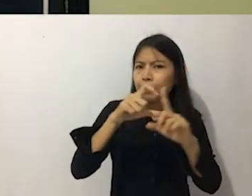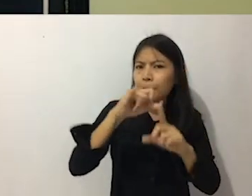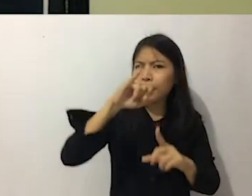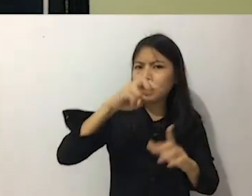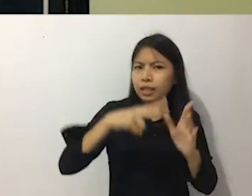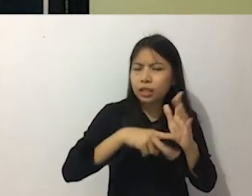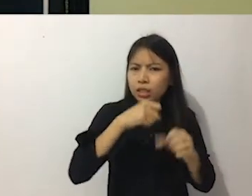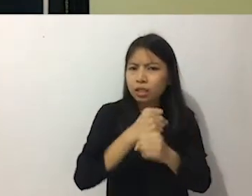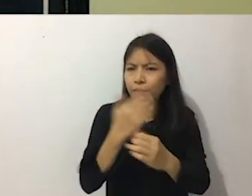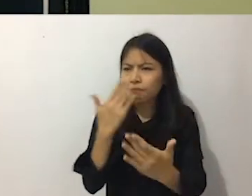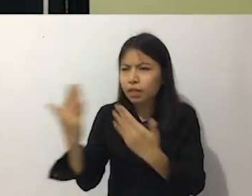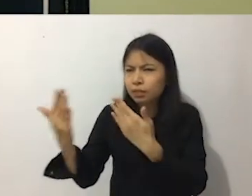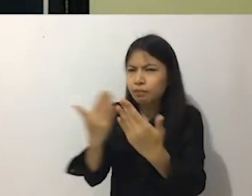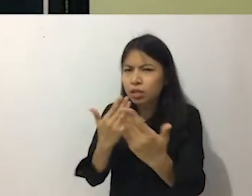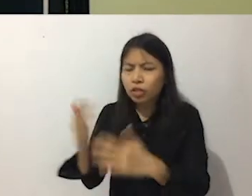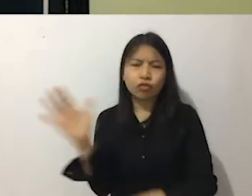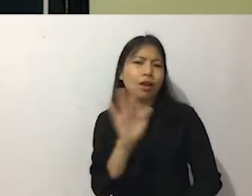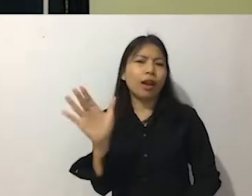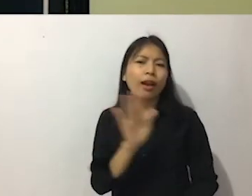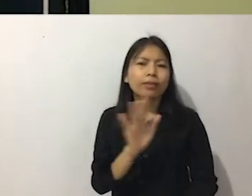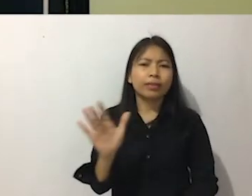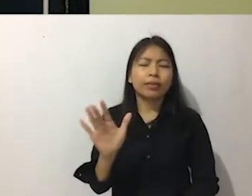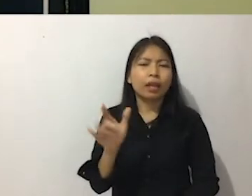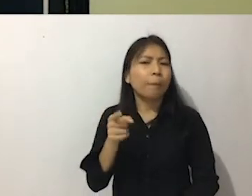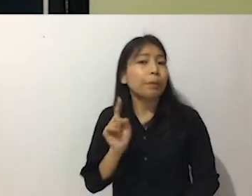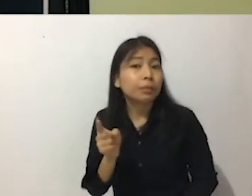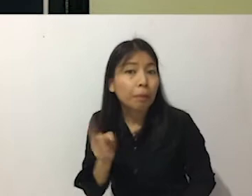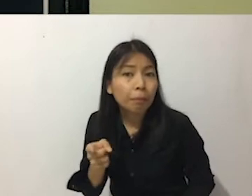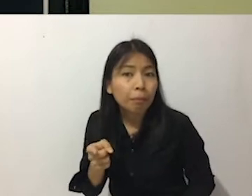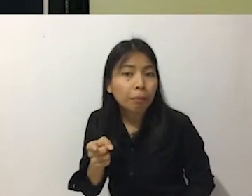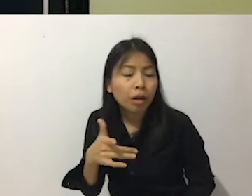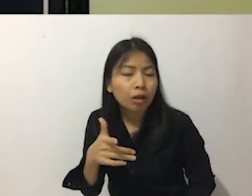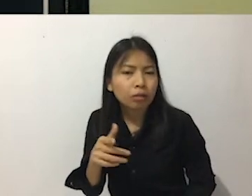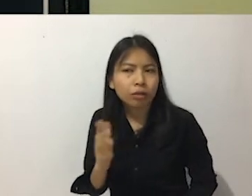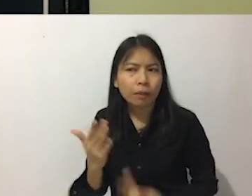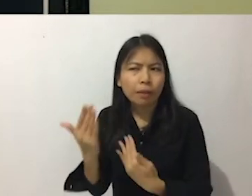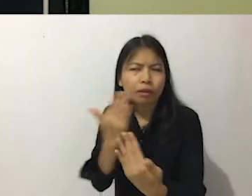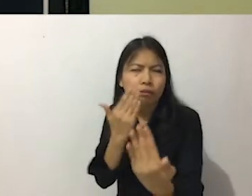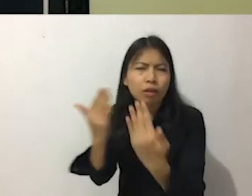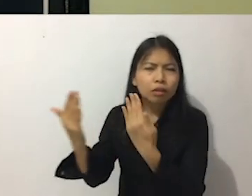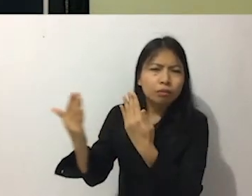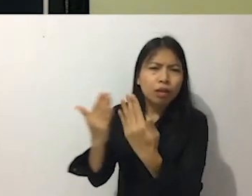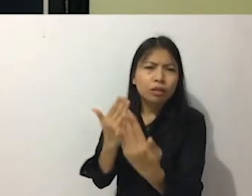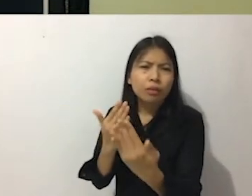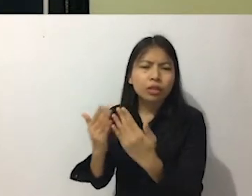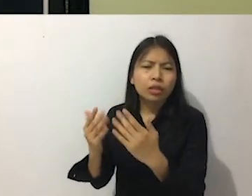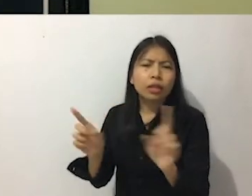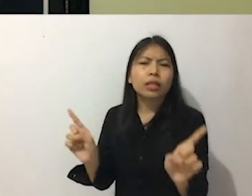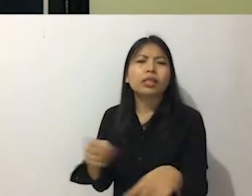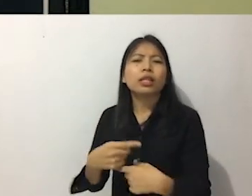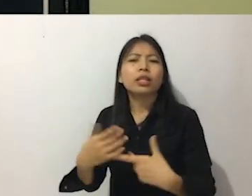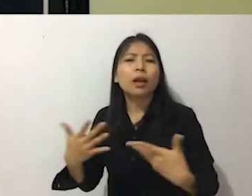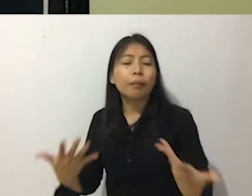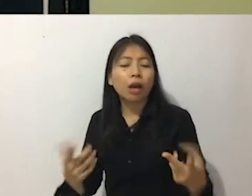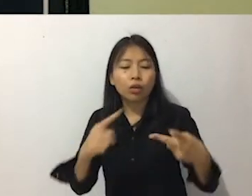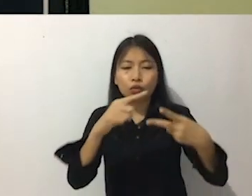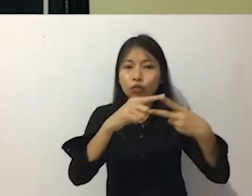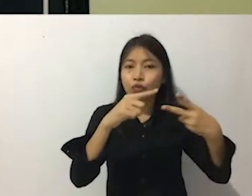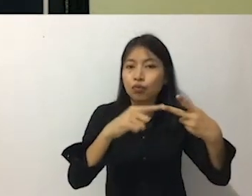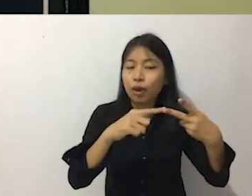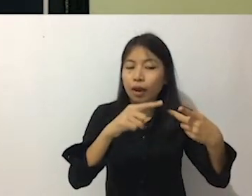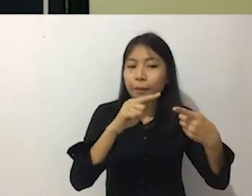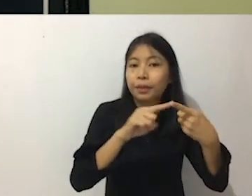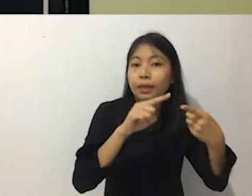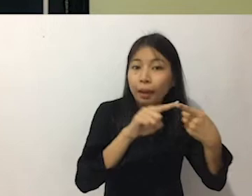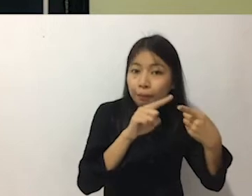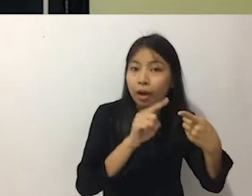banding-bandingkan diri kita dengan orang lain, maka akan terjadi dua hal dalam hidup kita. Pertama nih, teman-teman,